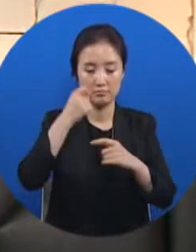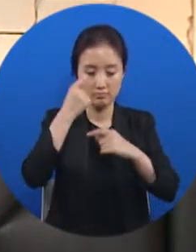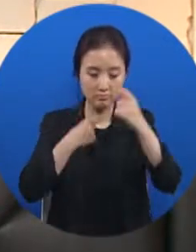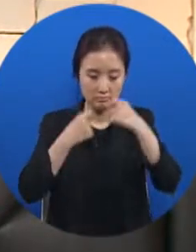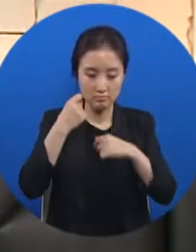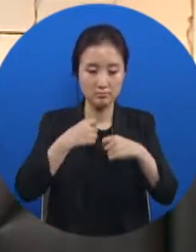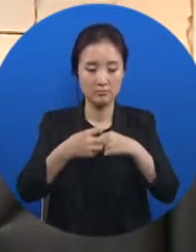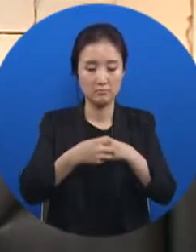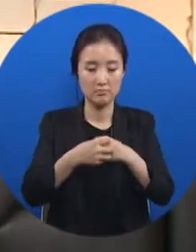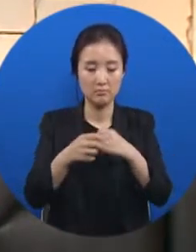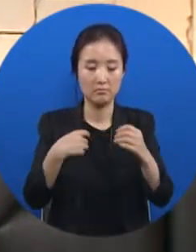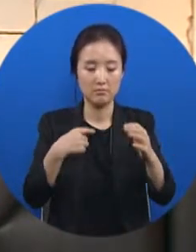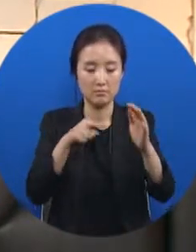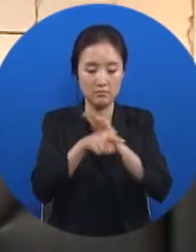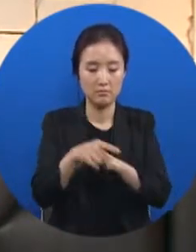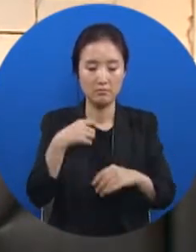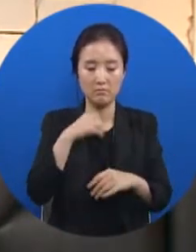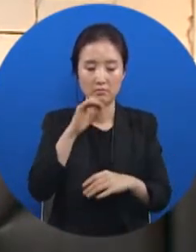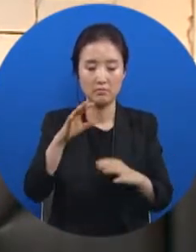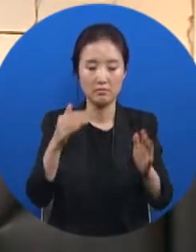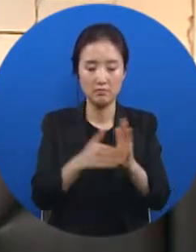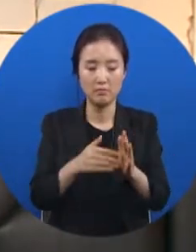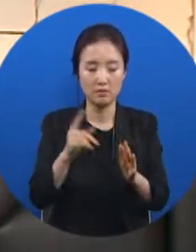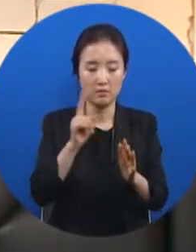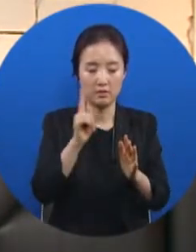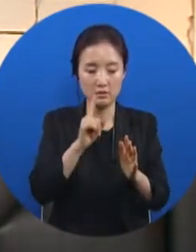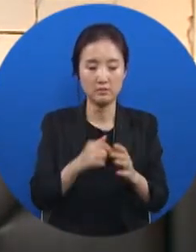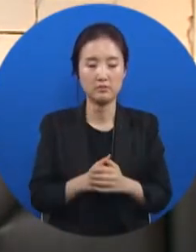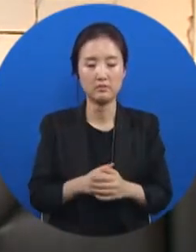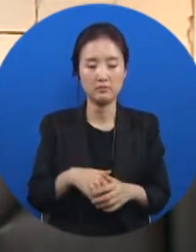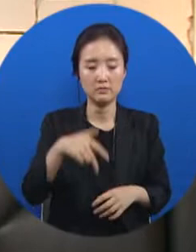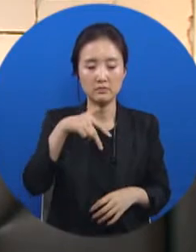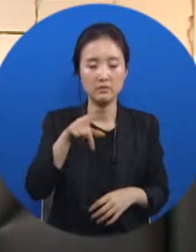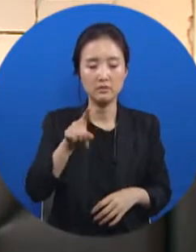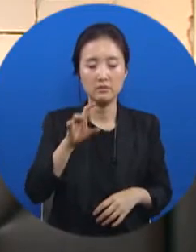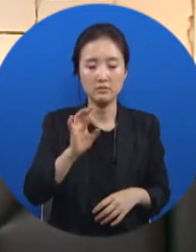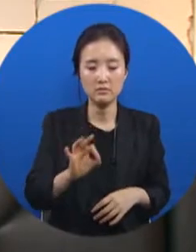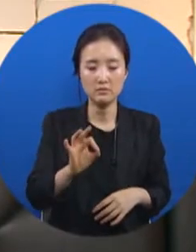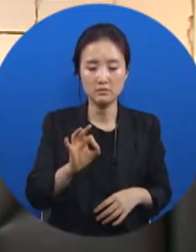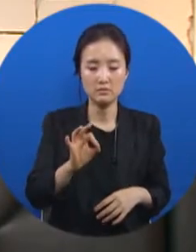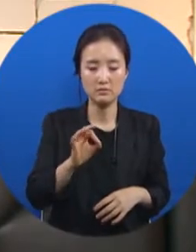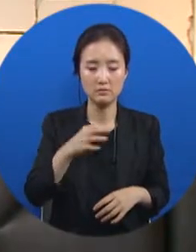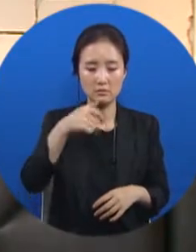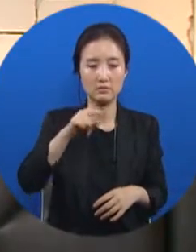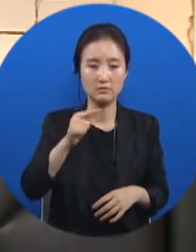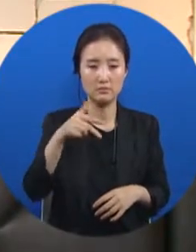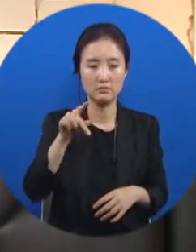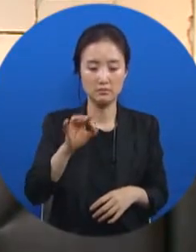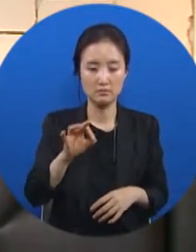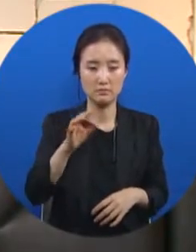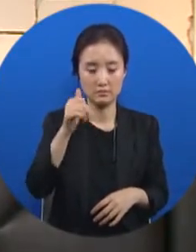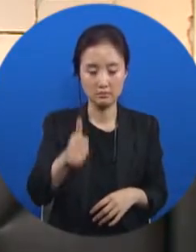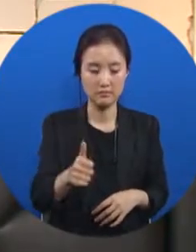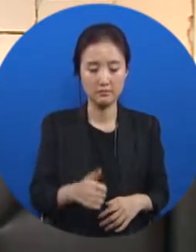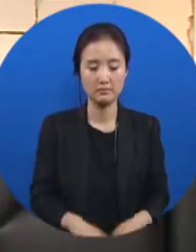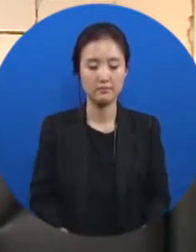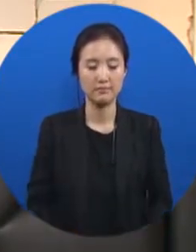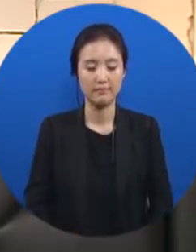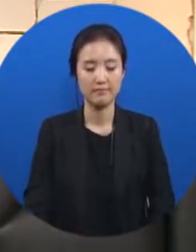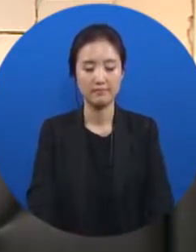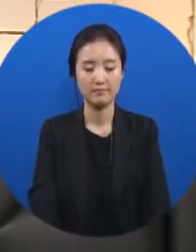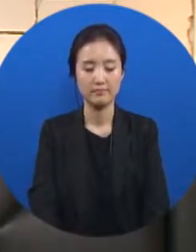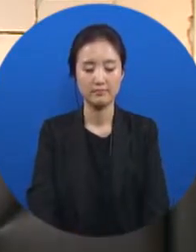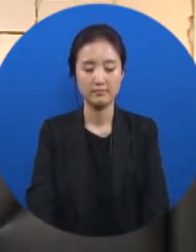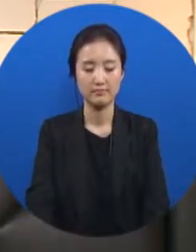병원에 가서 제가 얘기했죠. 그 정 의사 선생님, 정 원장님, 정 교수님한테,